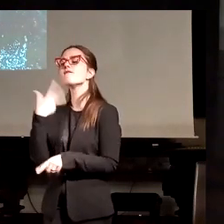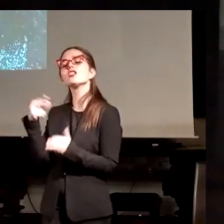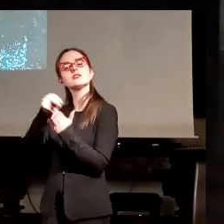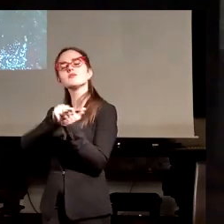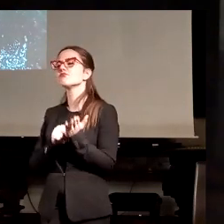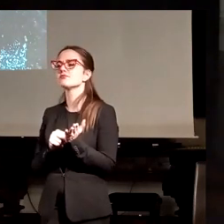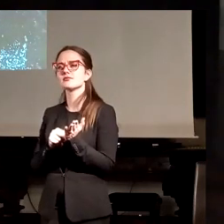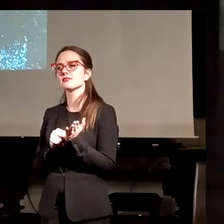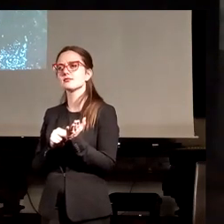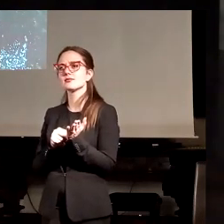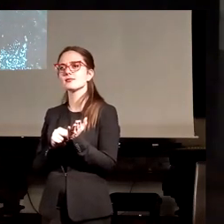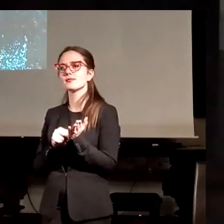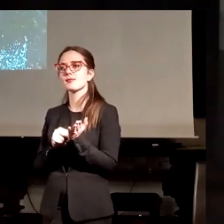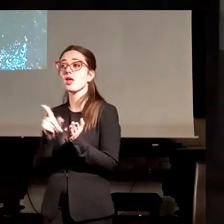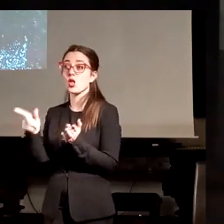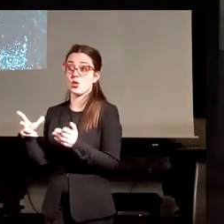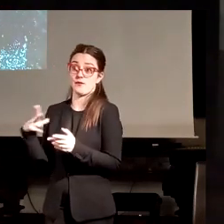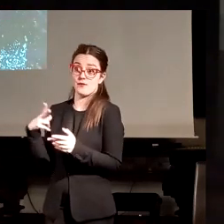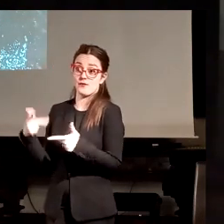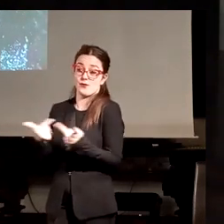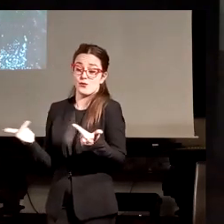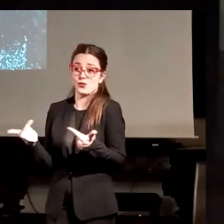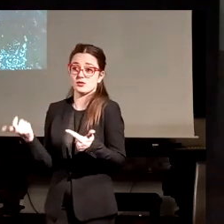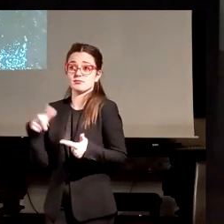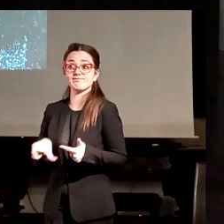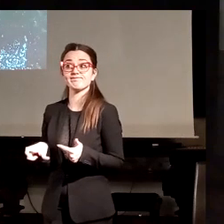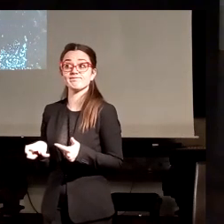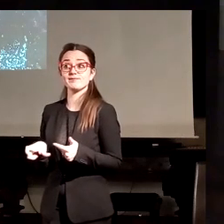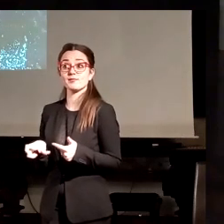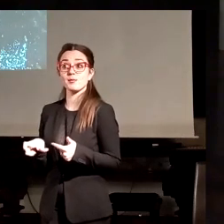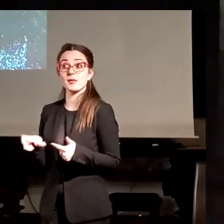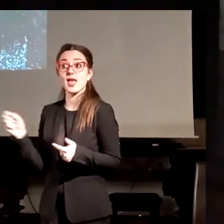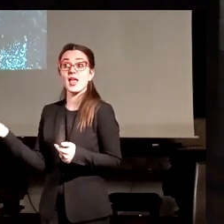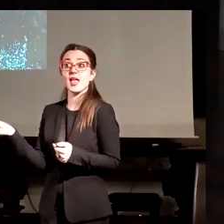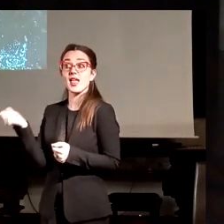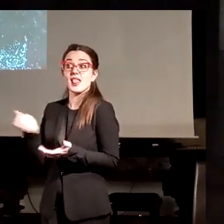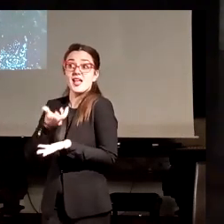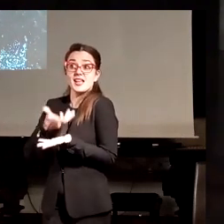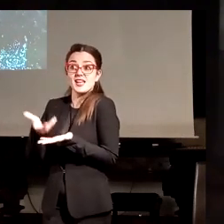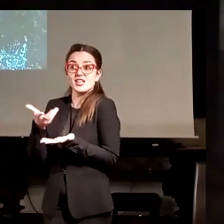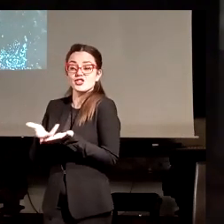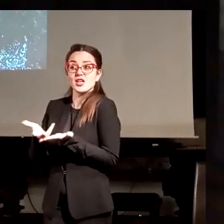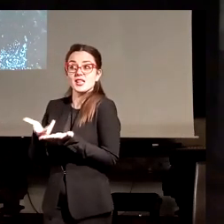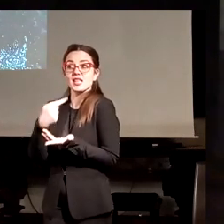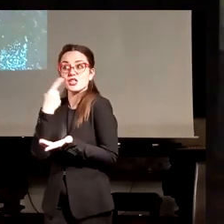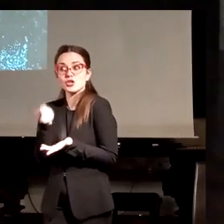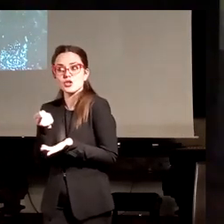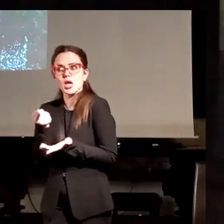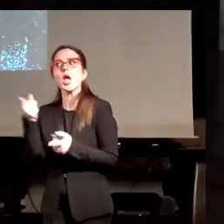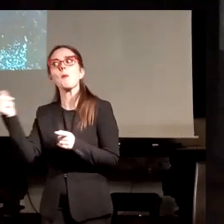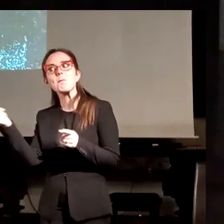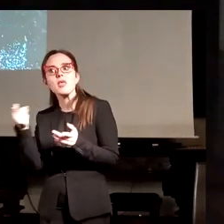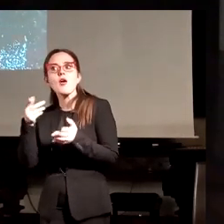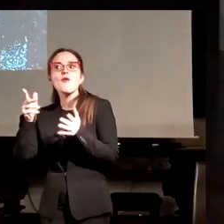è stato anche un po fortunato perché poi la leggenda è un caso fortunato di solito che so